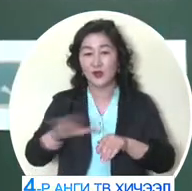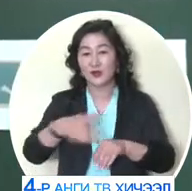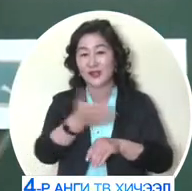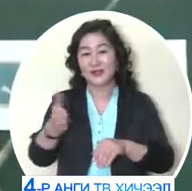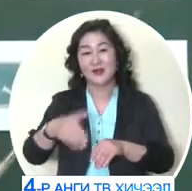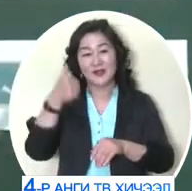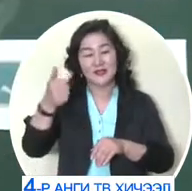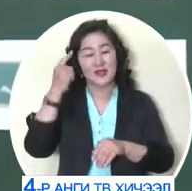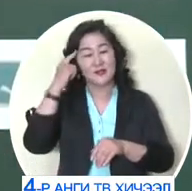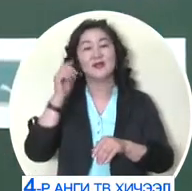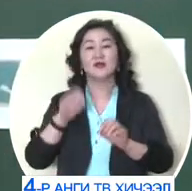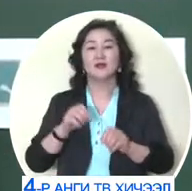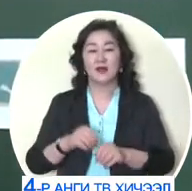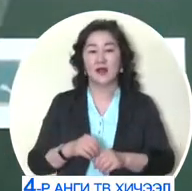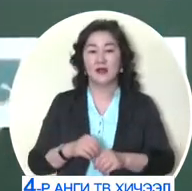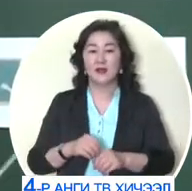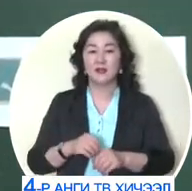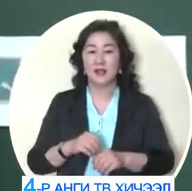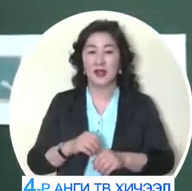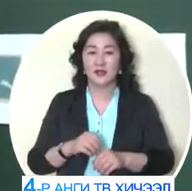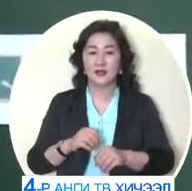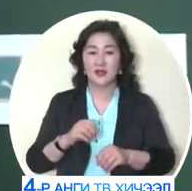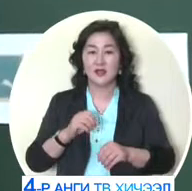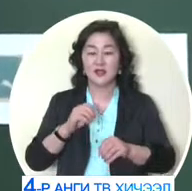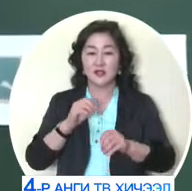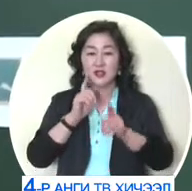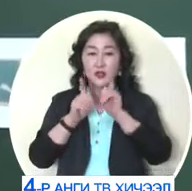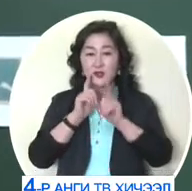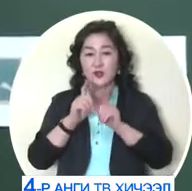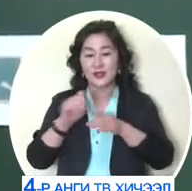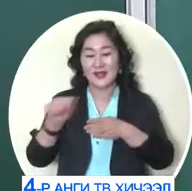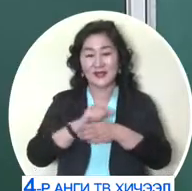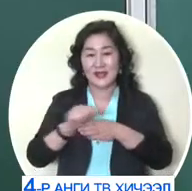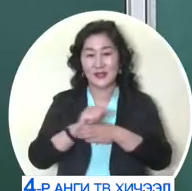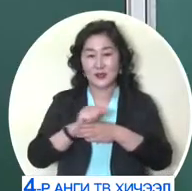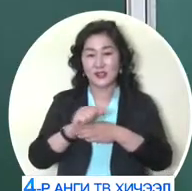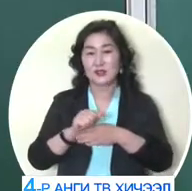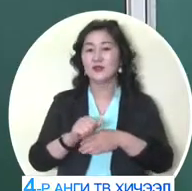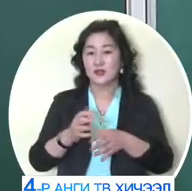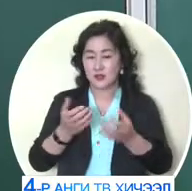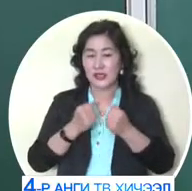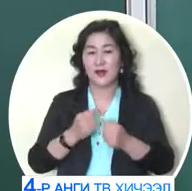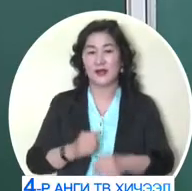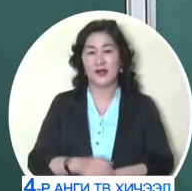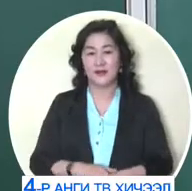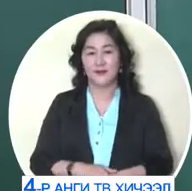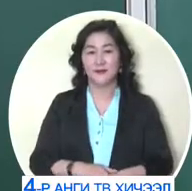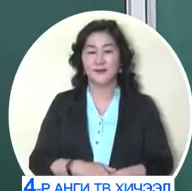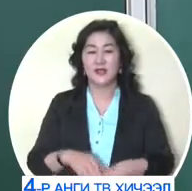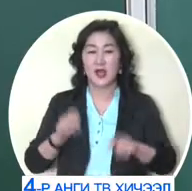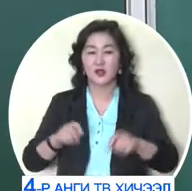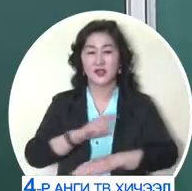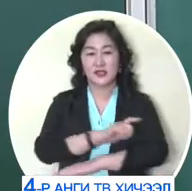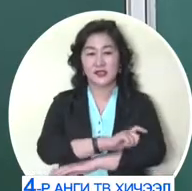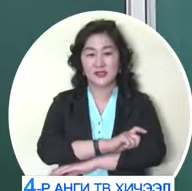эдгээр зөвлөмжүүдээ байнга дадал болгож хэрэглэж хэвшээрэй гэж бас та бүхэндээ сануулж хэлье. Ингээд бид бүхэн өнөөдрийнхээ